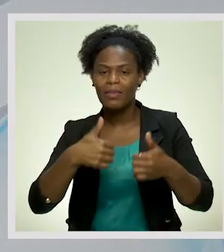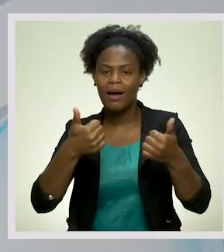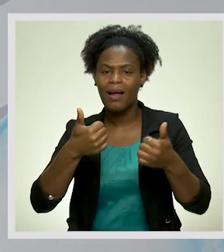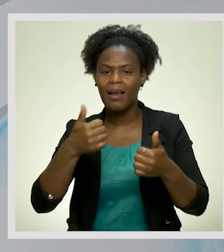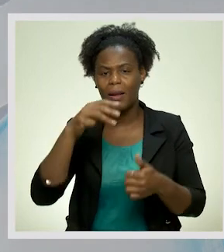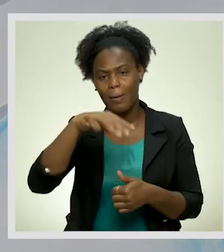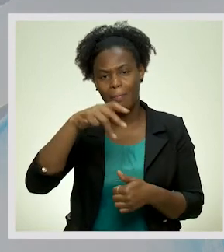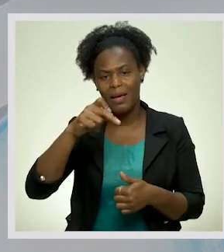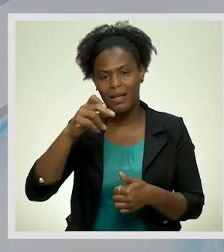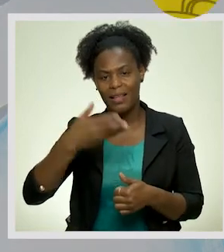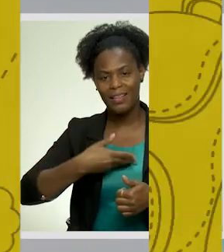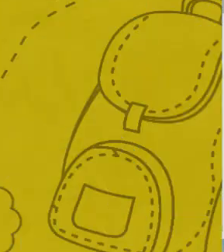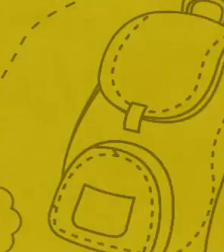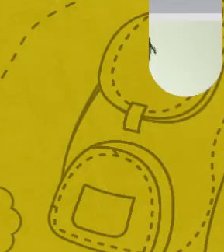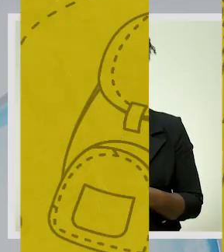Madagascar.